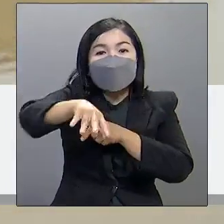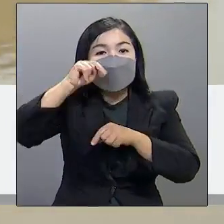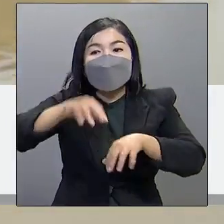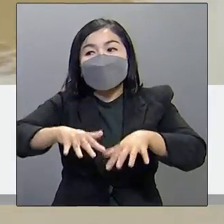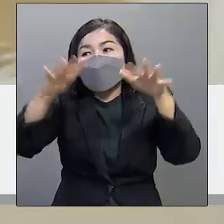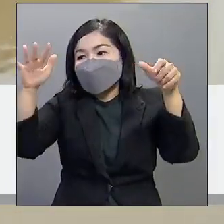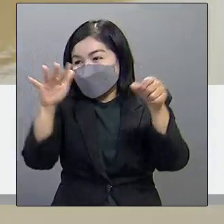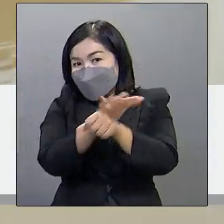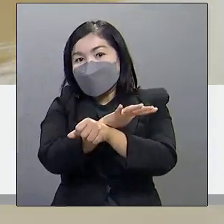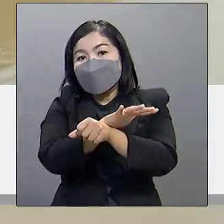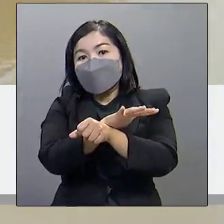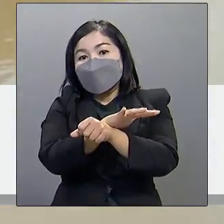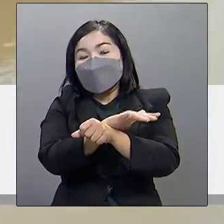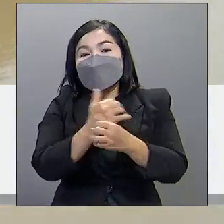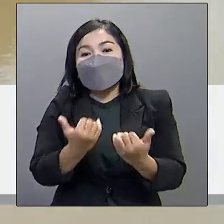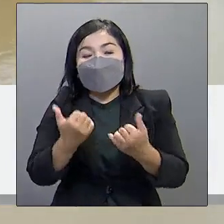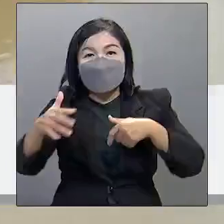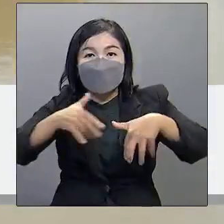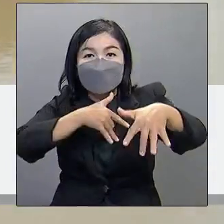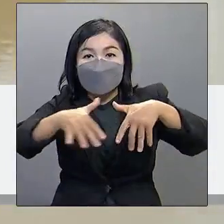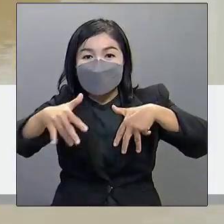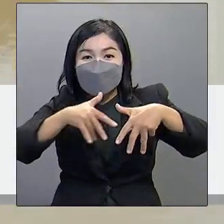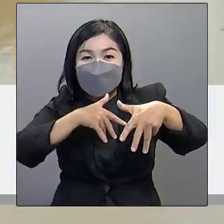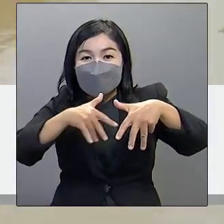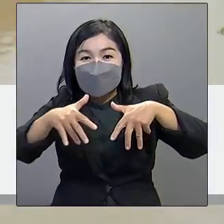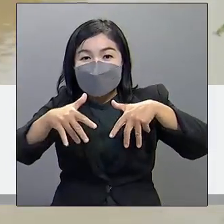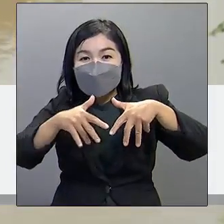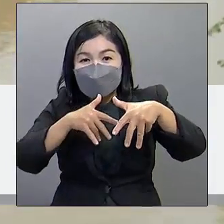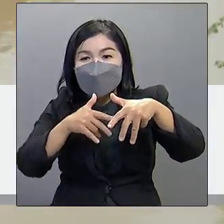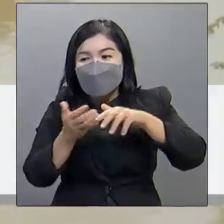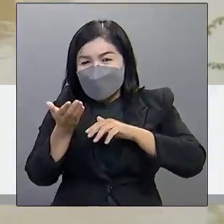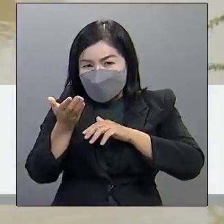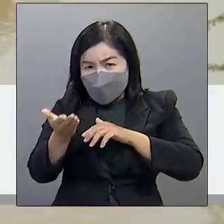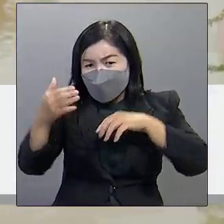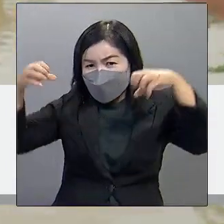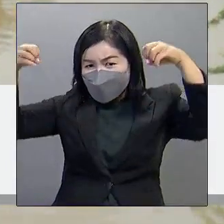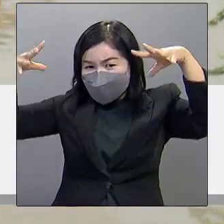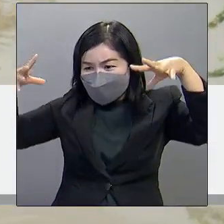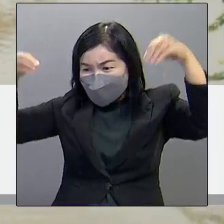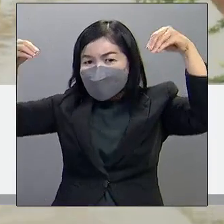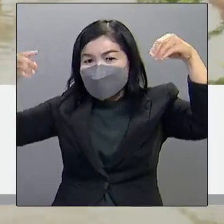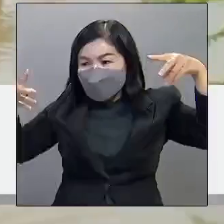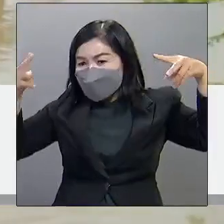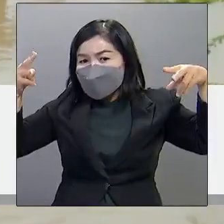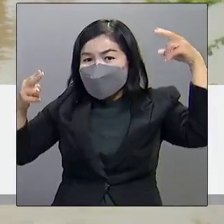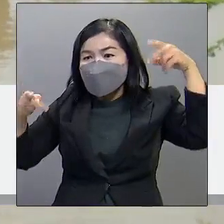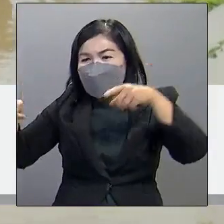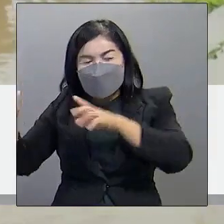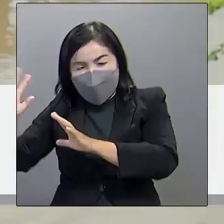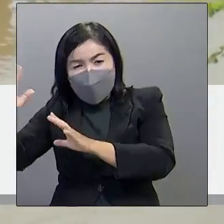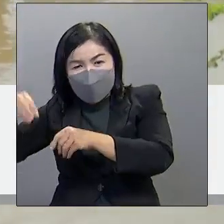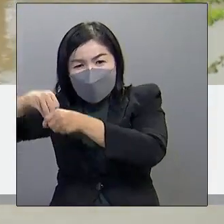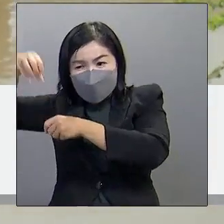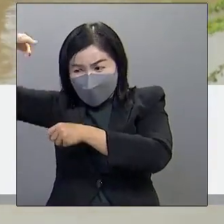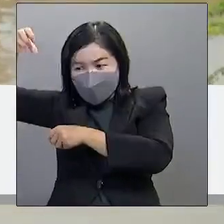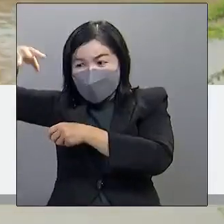ทุกพื้นที่แล้วขณะเดียวกันชุมชนแห่งนี้นะคะมีการที่จะทั้งเรียกร้องให้ตัดกระแสไฟฟ้าแล้วบางส่วนไม่อยากให้ตัดกระแสไฟฟ้าค่ะเนื่องจ